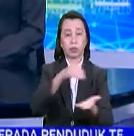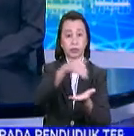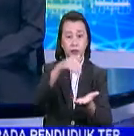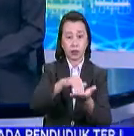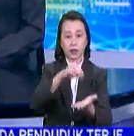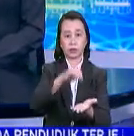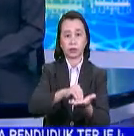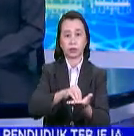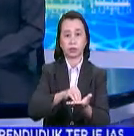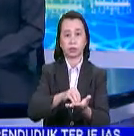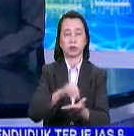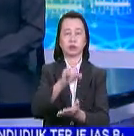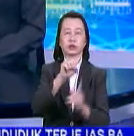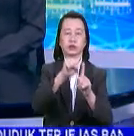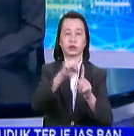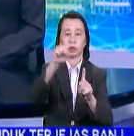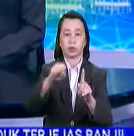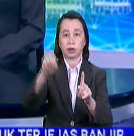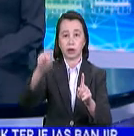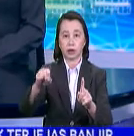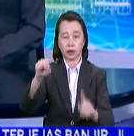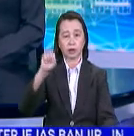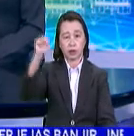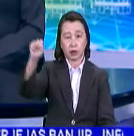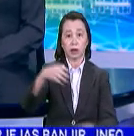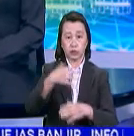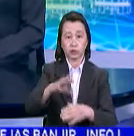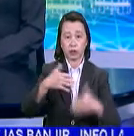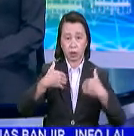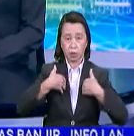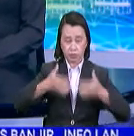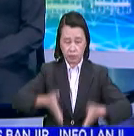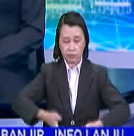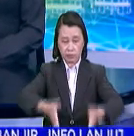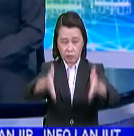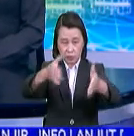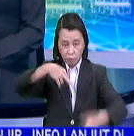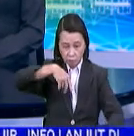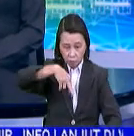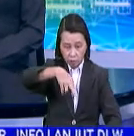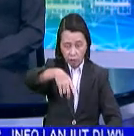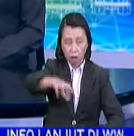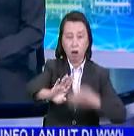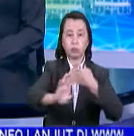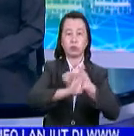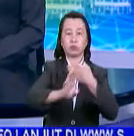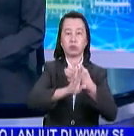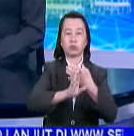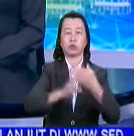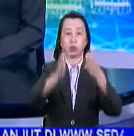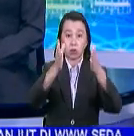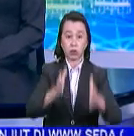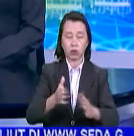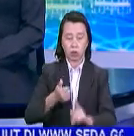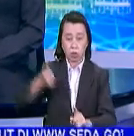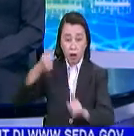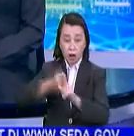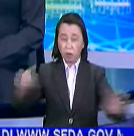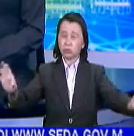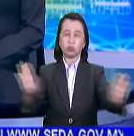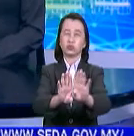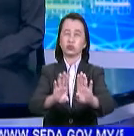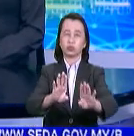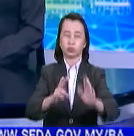di Sibugau Besar, Sandakan, Sabah. Ya, selepas tular laluan pejalan kaki itu membahayakan penggunanya, arahan